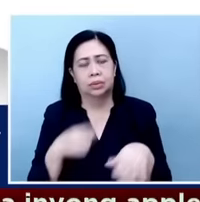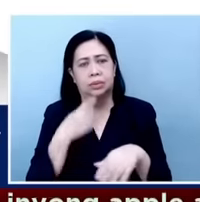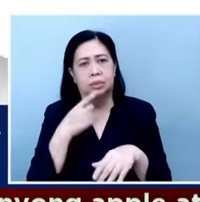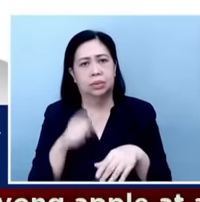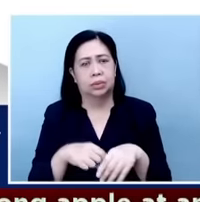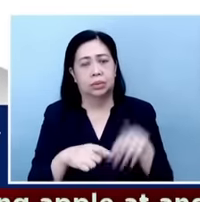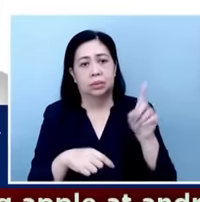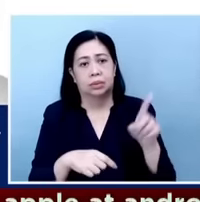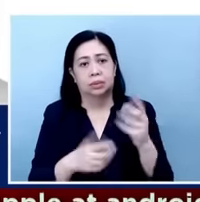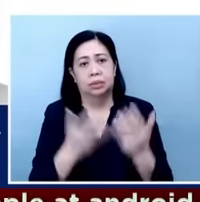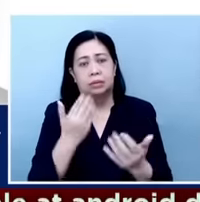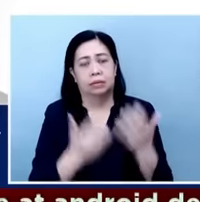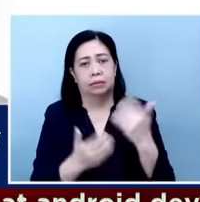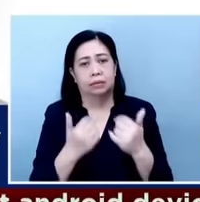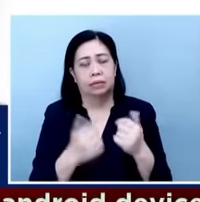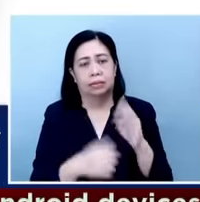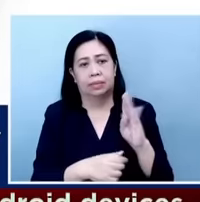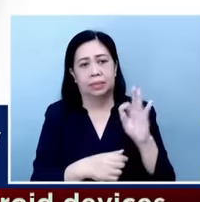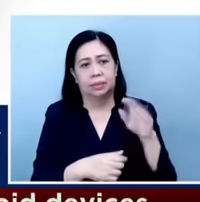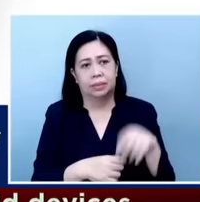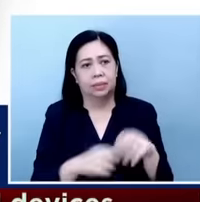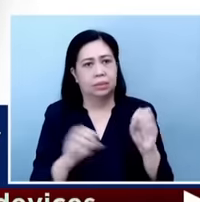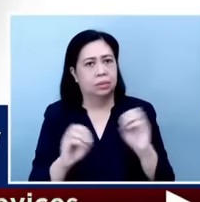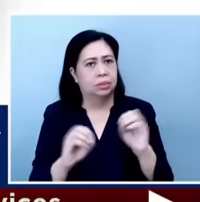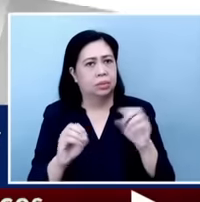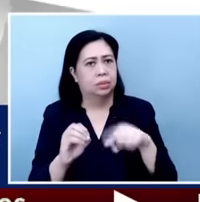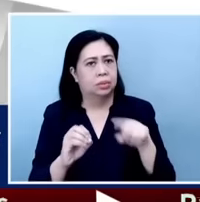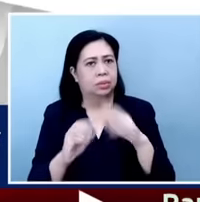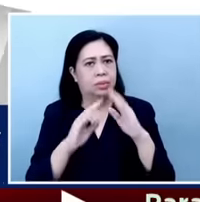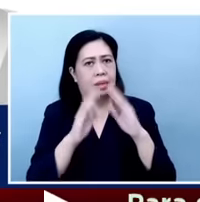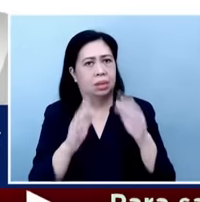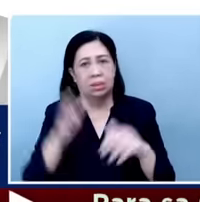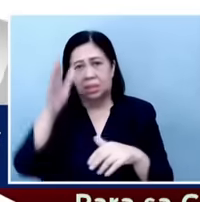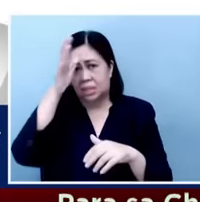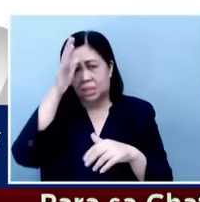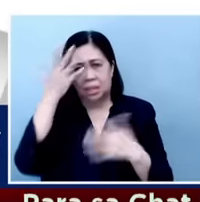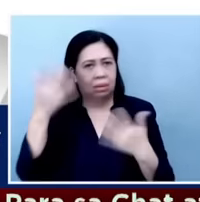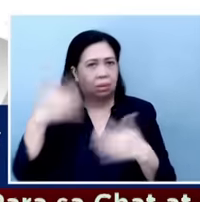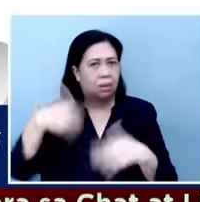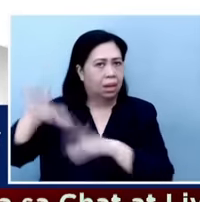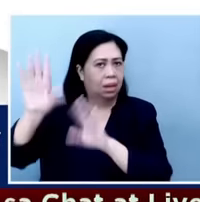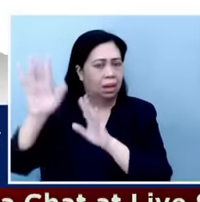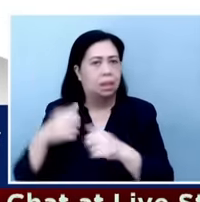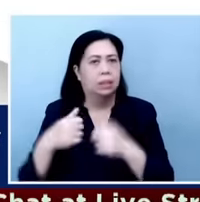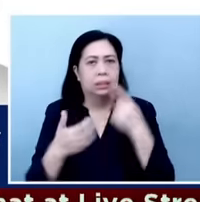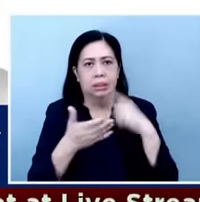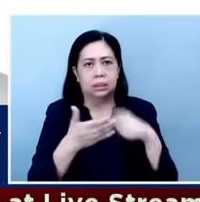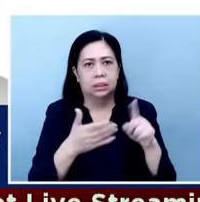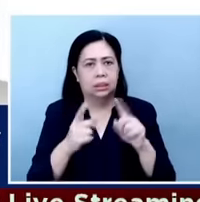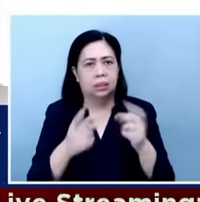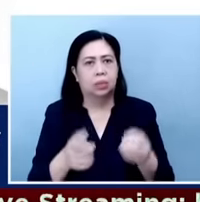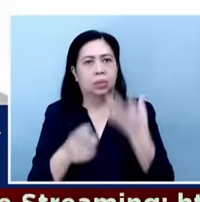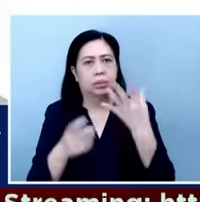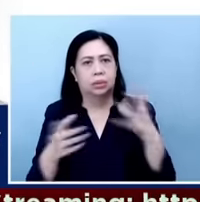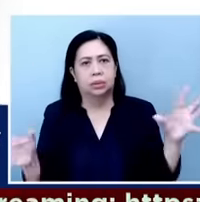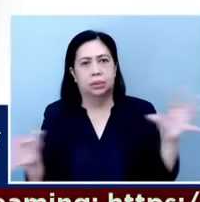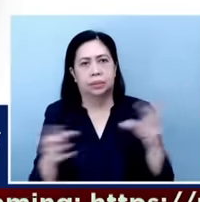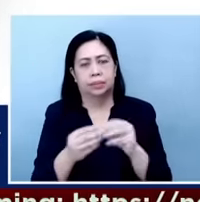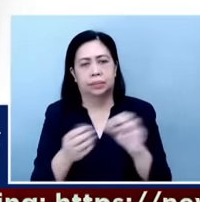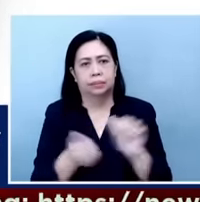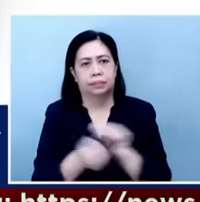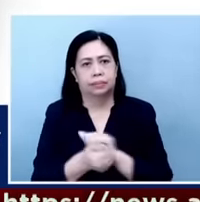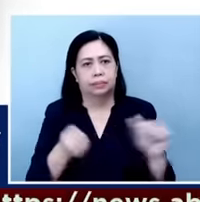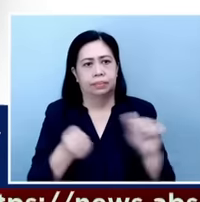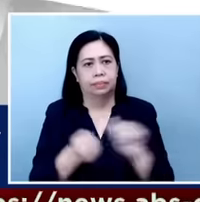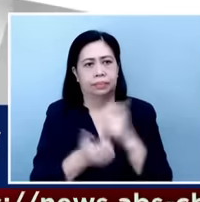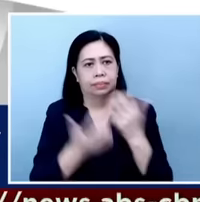Kalinan Fire Station. Wala sa kanilang bahay ang ama ng mga biktima. Inaalam pa ang halaga ng pinsala ng sunog